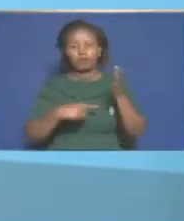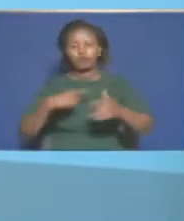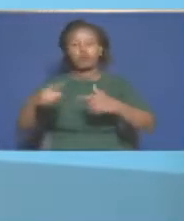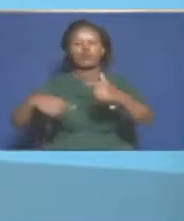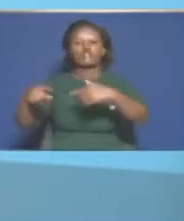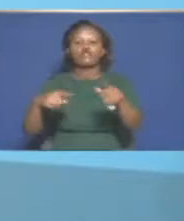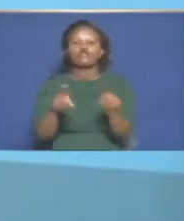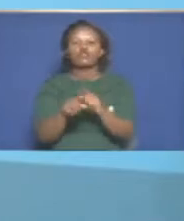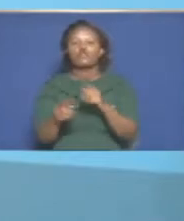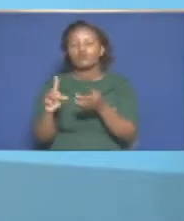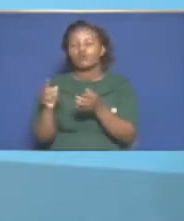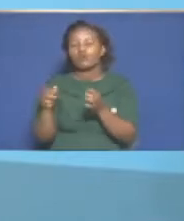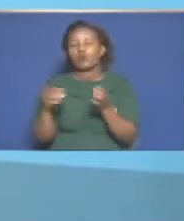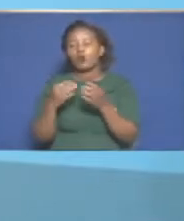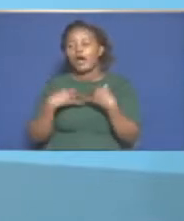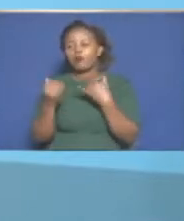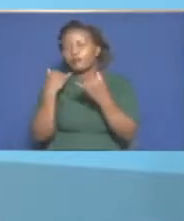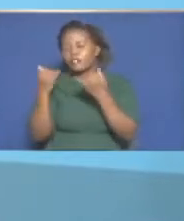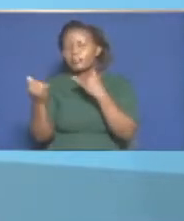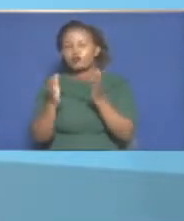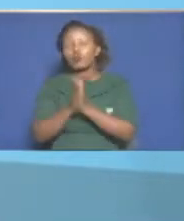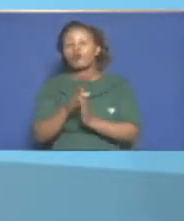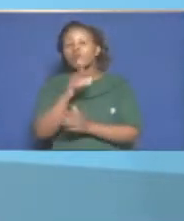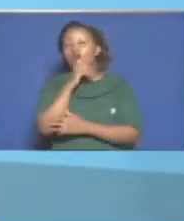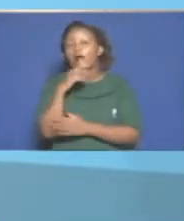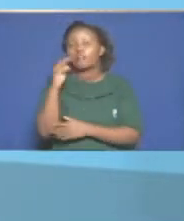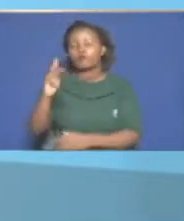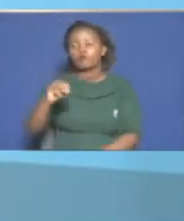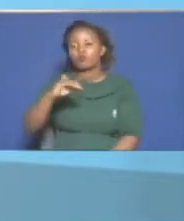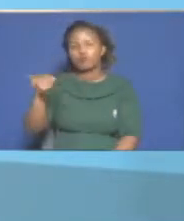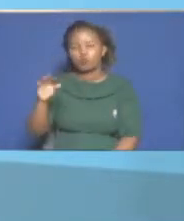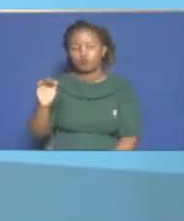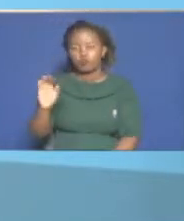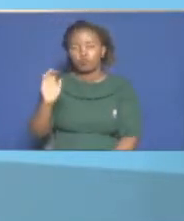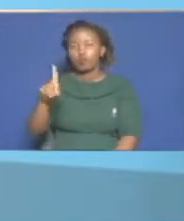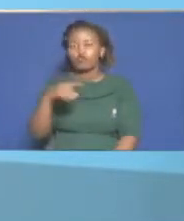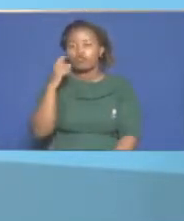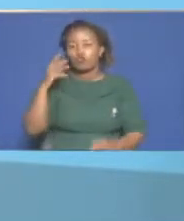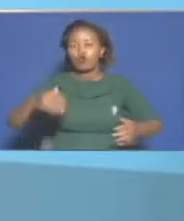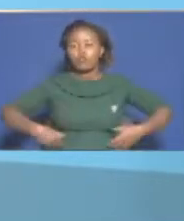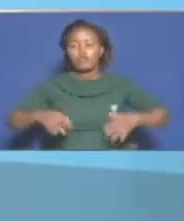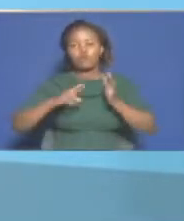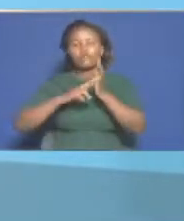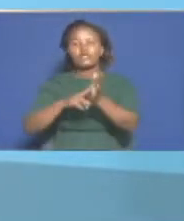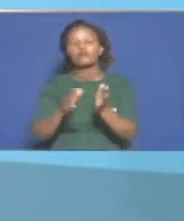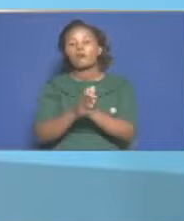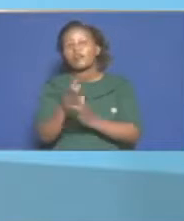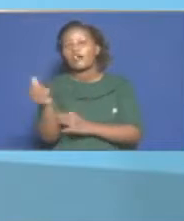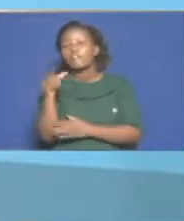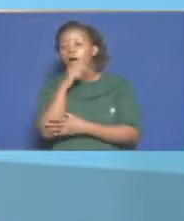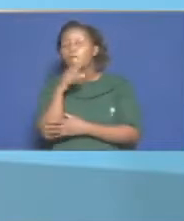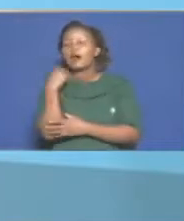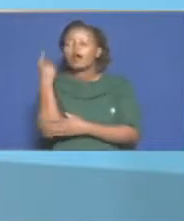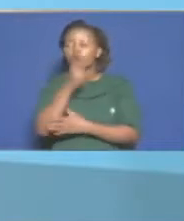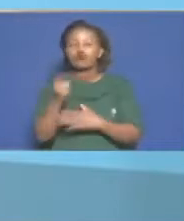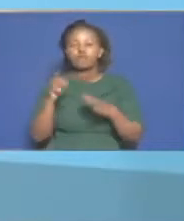nitakuwa nikizungumza naye Joel Kweyu ambaye ni mwanaharakati wa vijana, na vile vile tutakuwa naye Edwin Kegoli ambaye ni